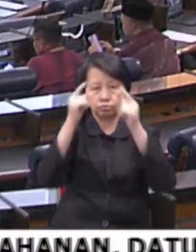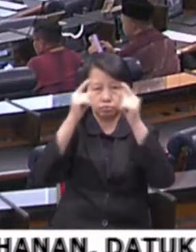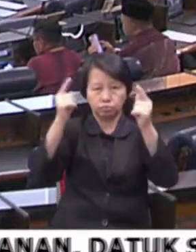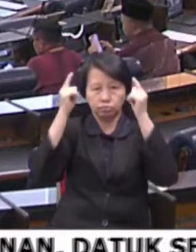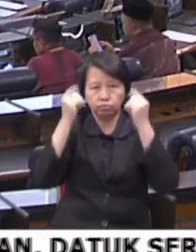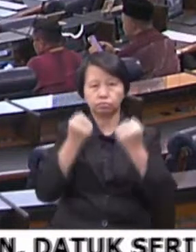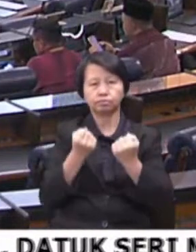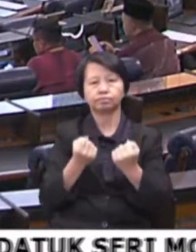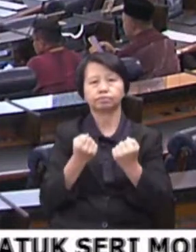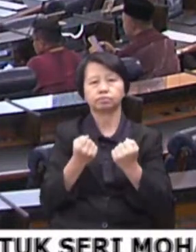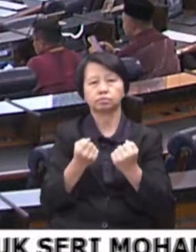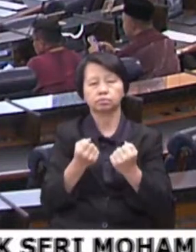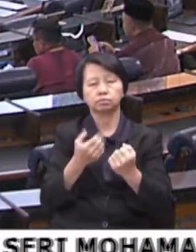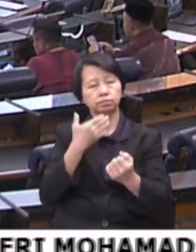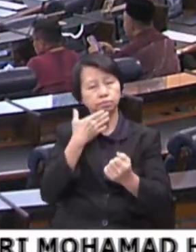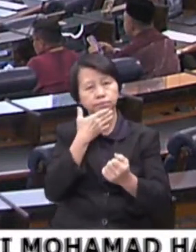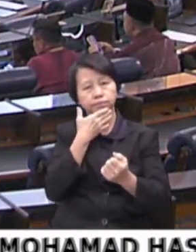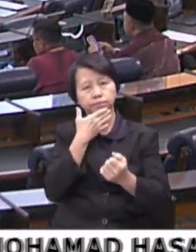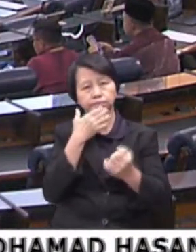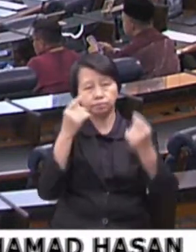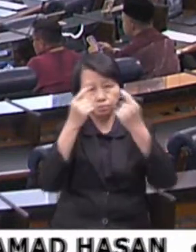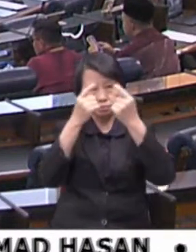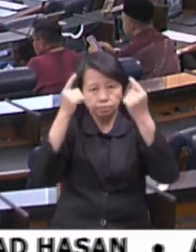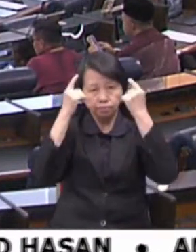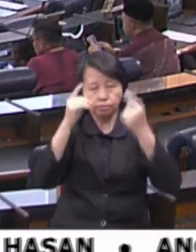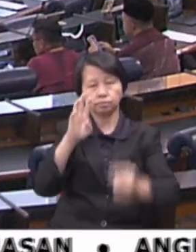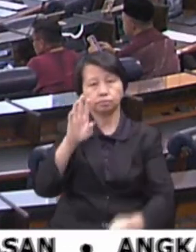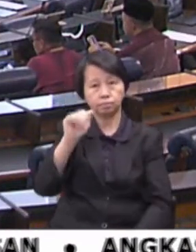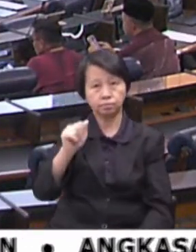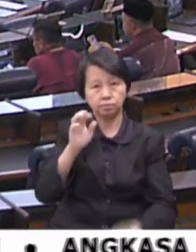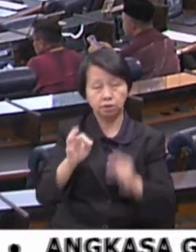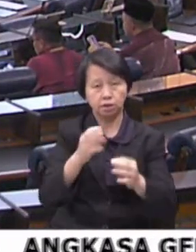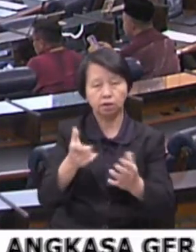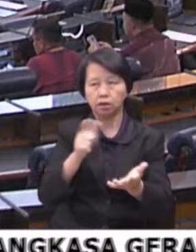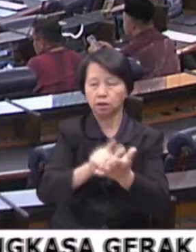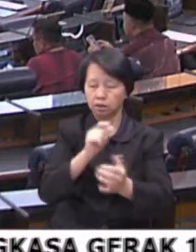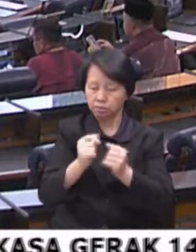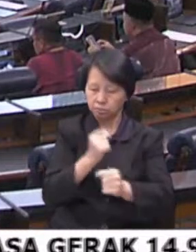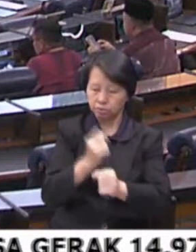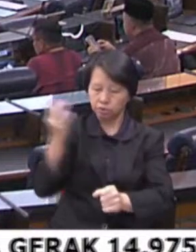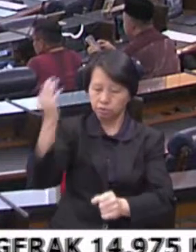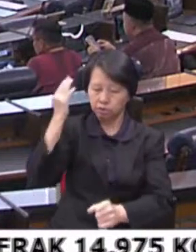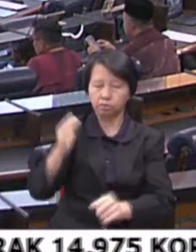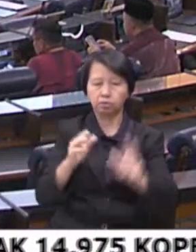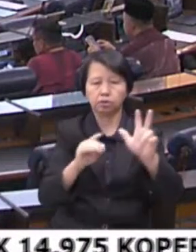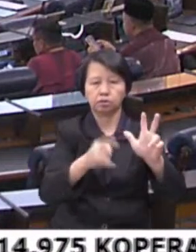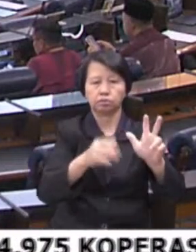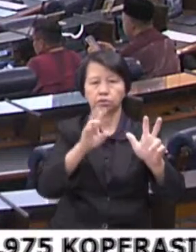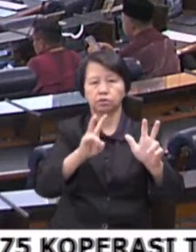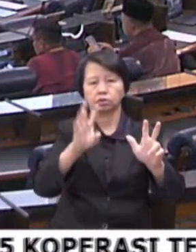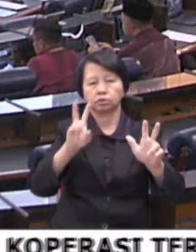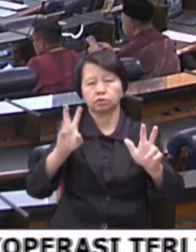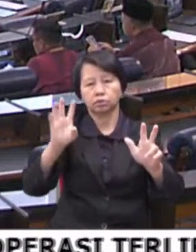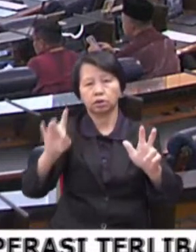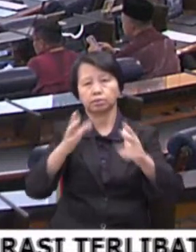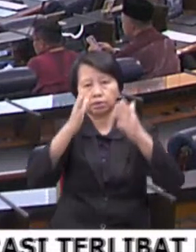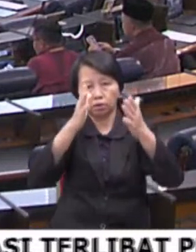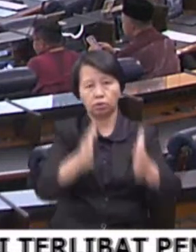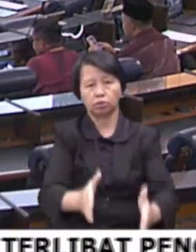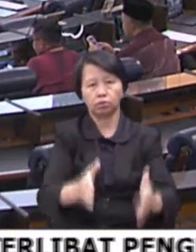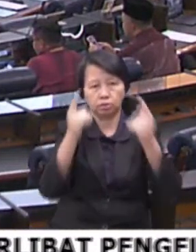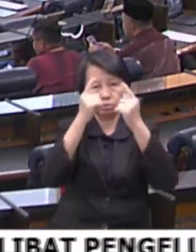ijazah Sarjana Muda pendidikan ya kalau laporan tahu lepas lebih 3.778 orang